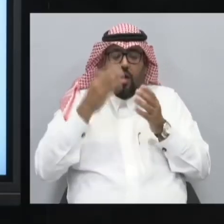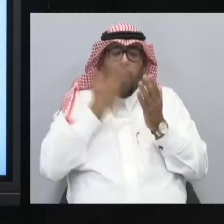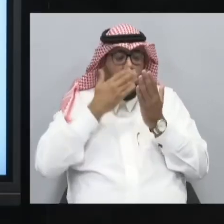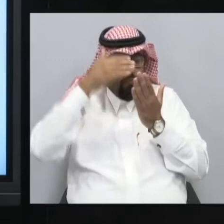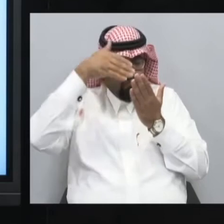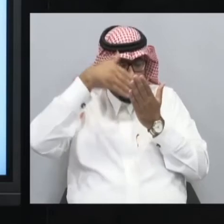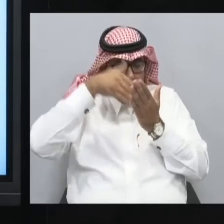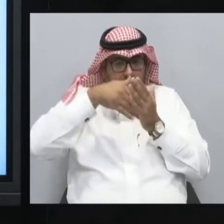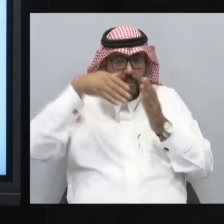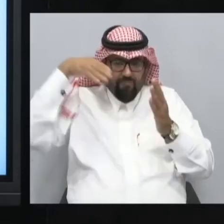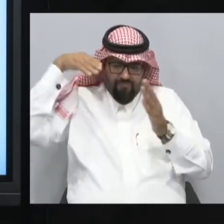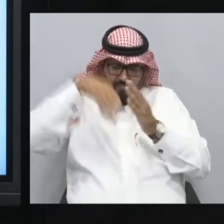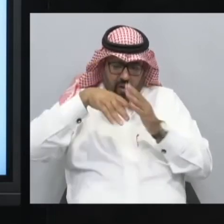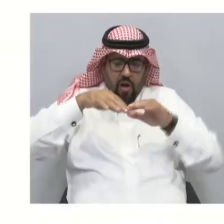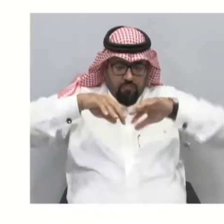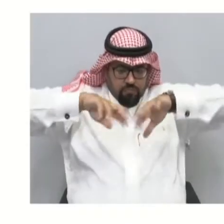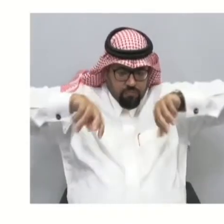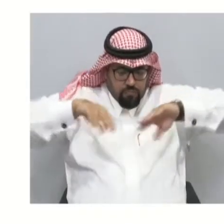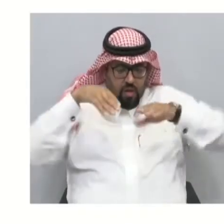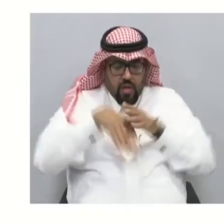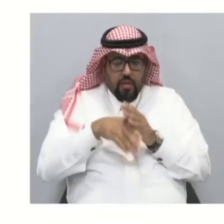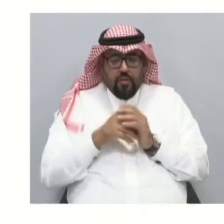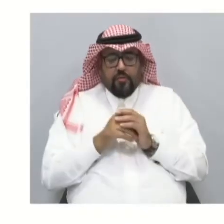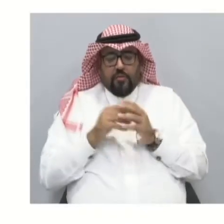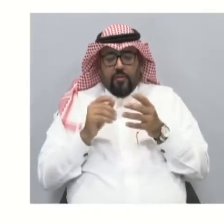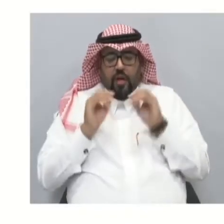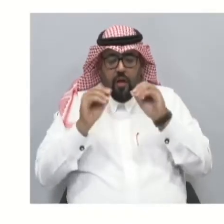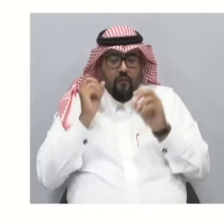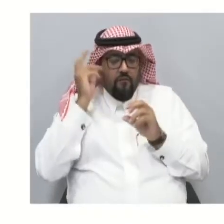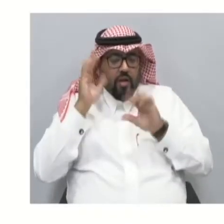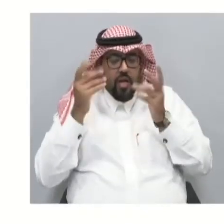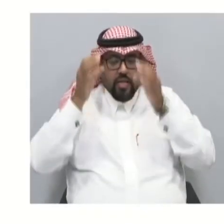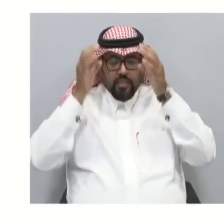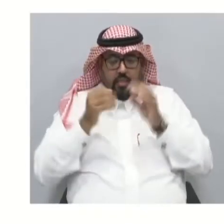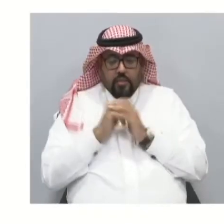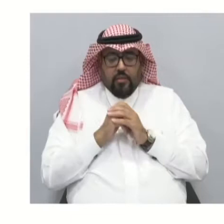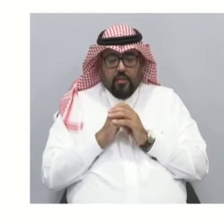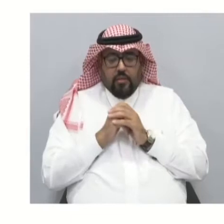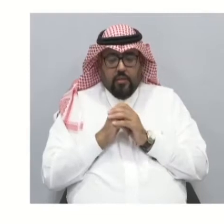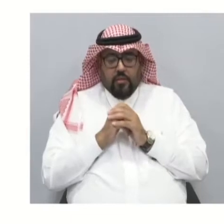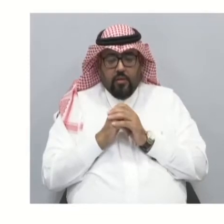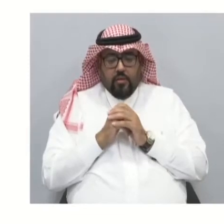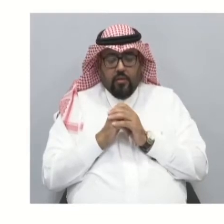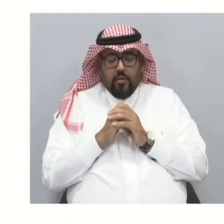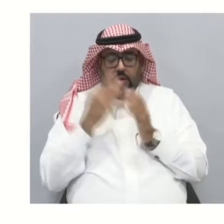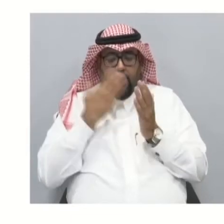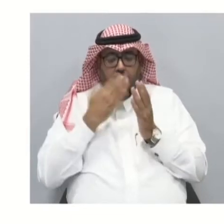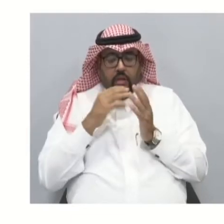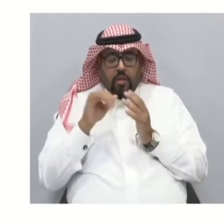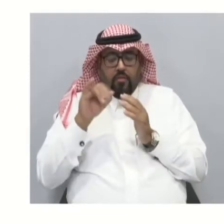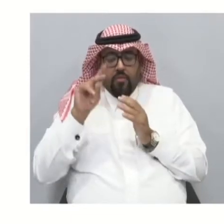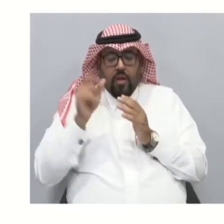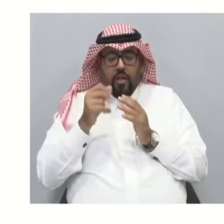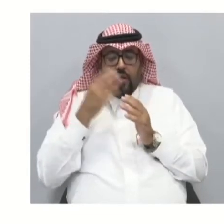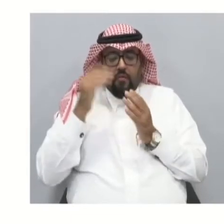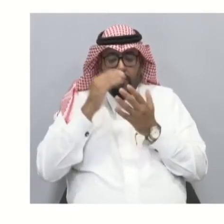المتعمقة، لاحظ هنا قراءة مطالع الفقرات، تحديد الفكرة الرئيسية. ما هي هذه الخطوة؟ كذلك